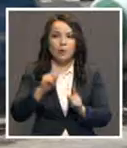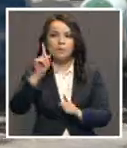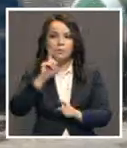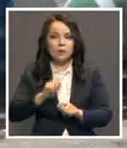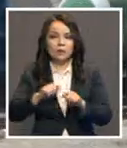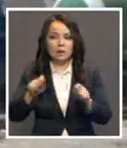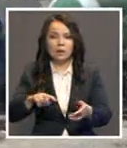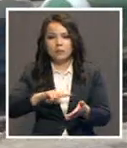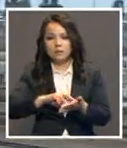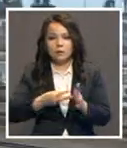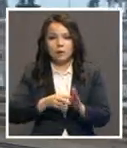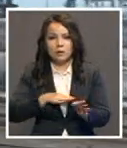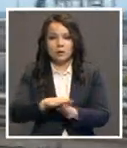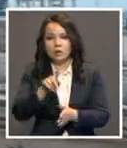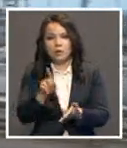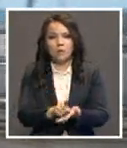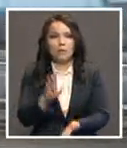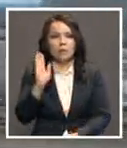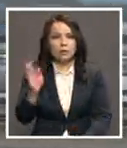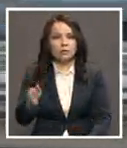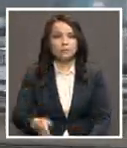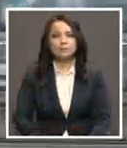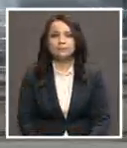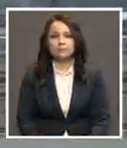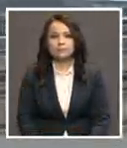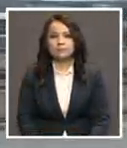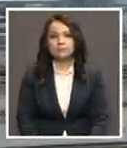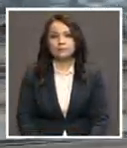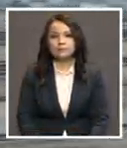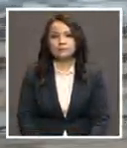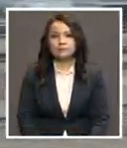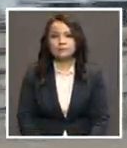мүмкіндік молая түспек. Түркменстаннан Гүлнұр Ғазизқызы, Саламат Қайыпов, Қазақстан ұлттық арнасы.